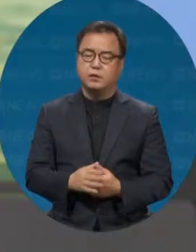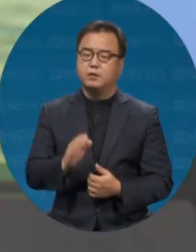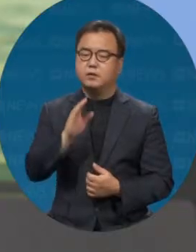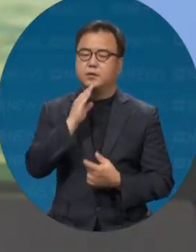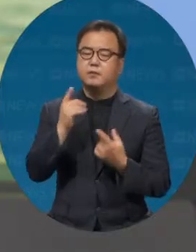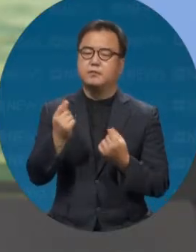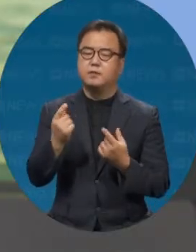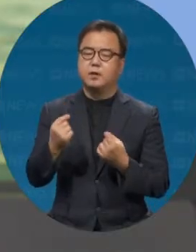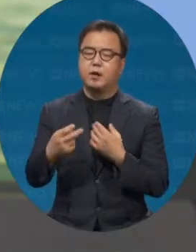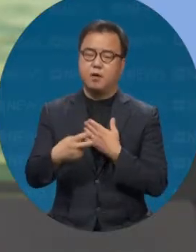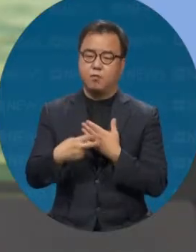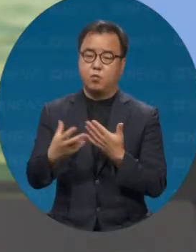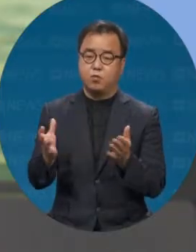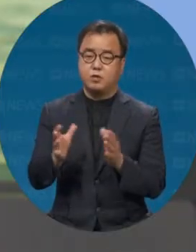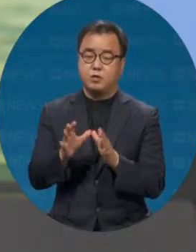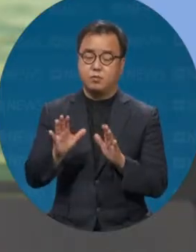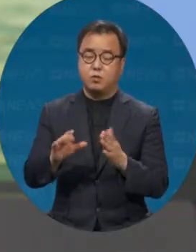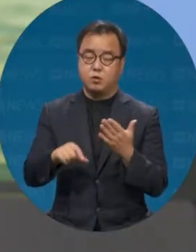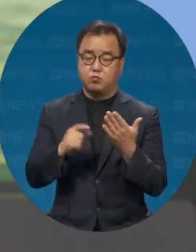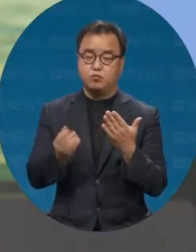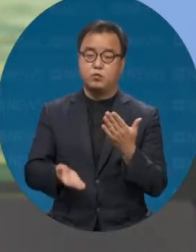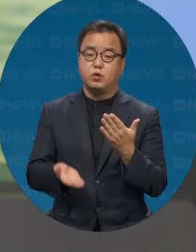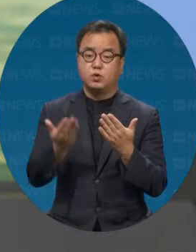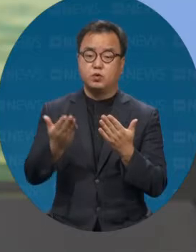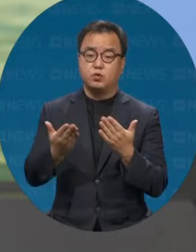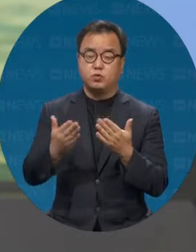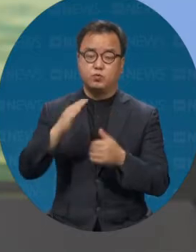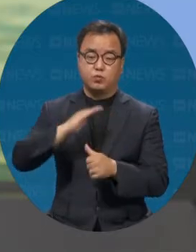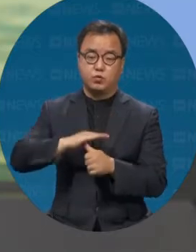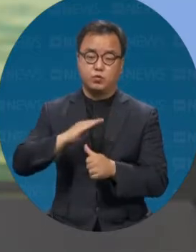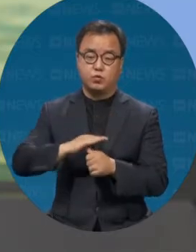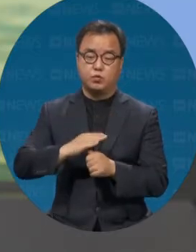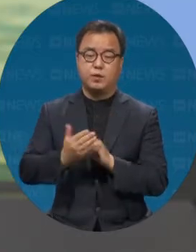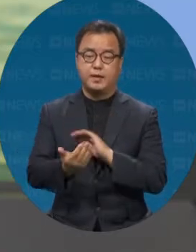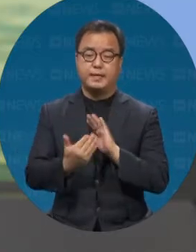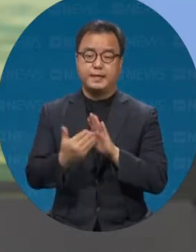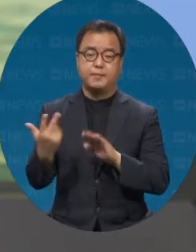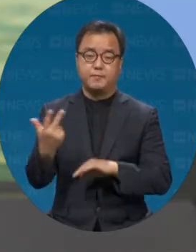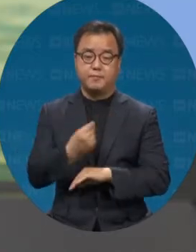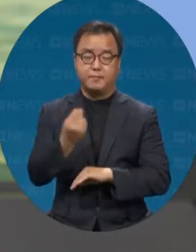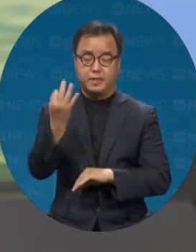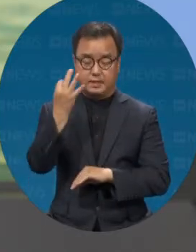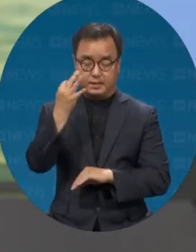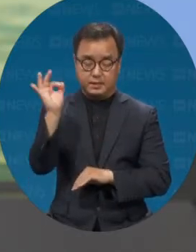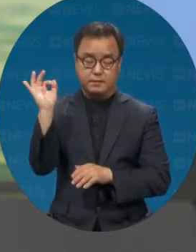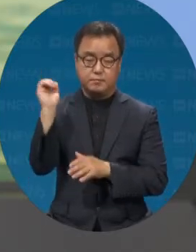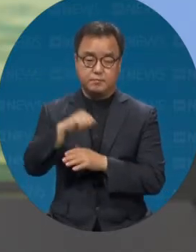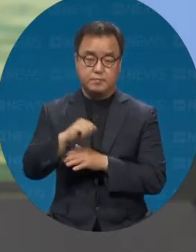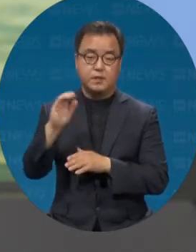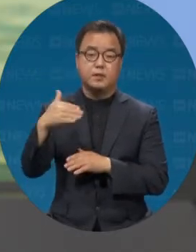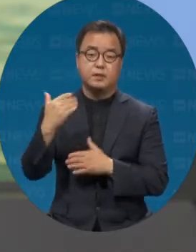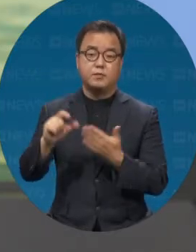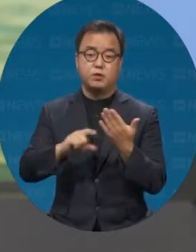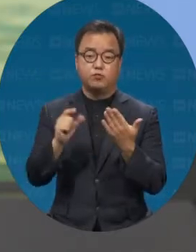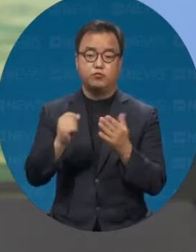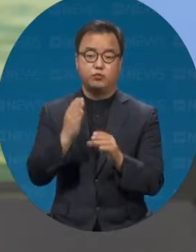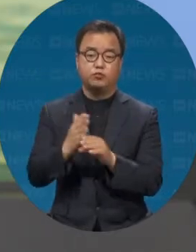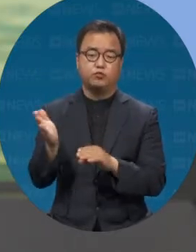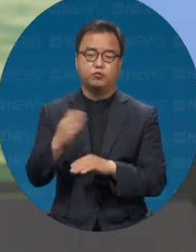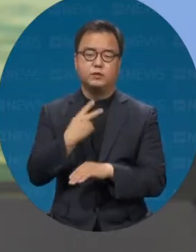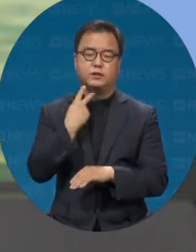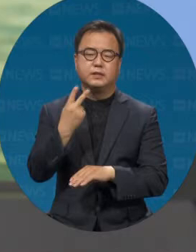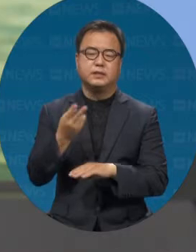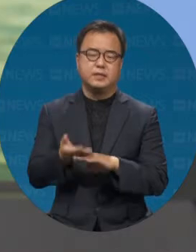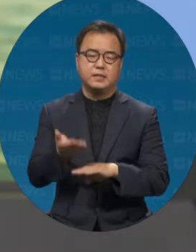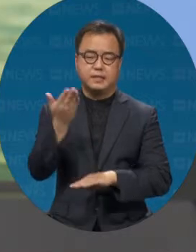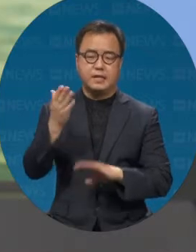쿠바 보건당국은 앞서 9월 초 소아 예방 접종을 승인한 데 이어서 중순인 이번 주부터 당장 2세 이상 아동에게